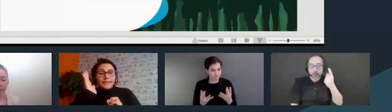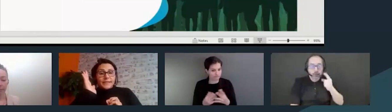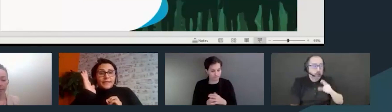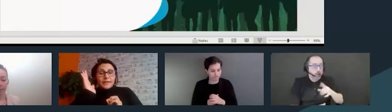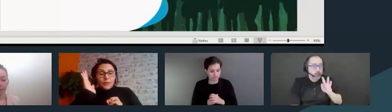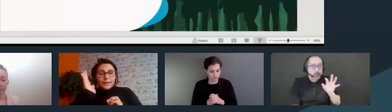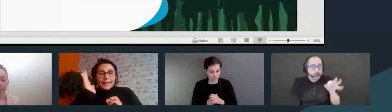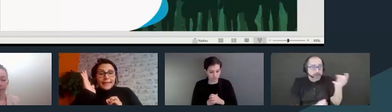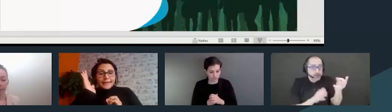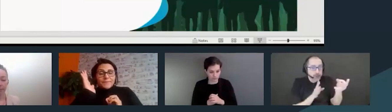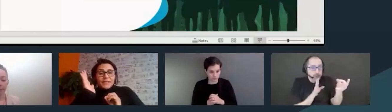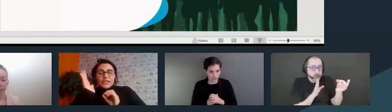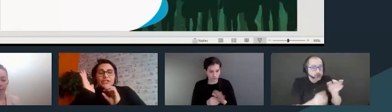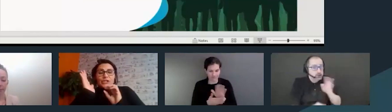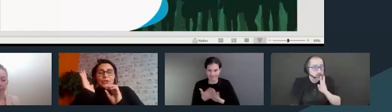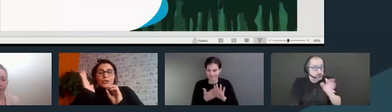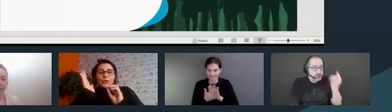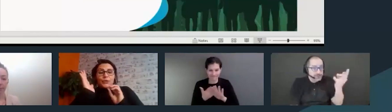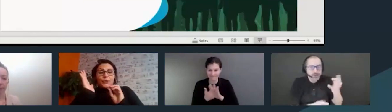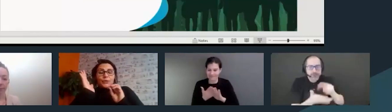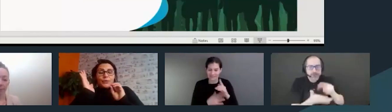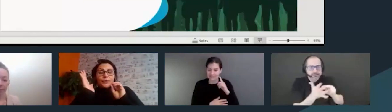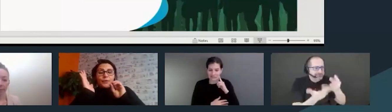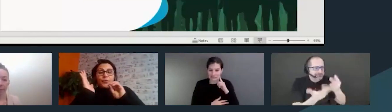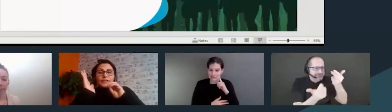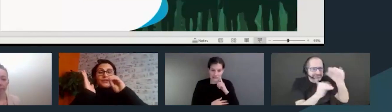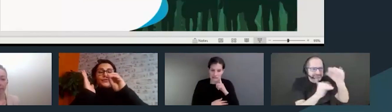compliqué encore.